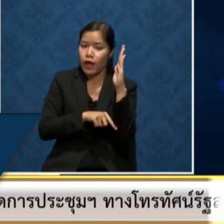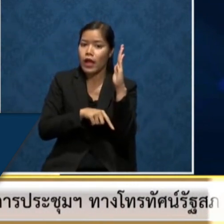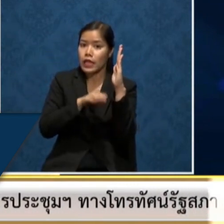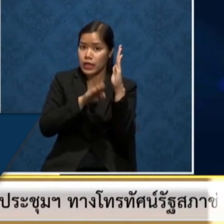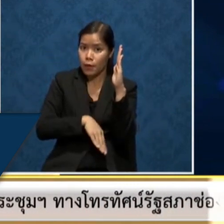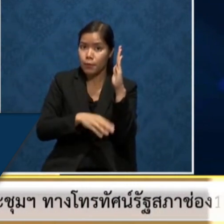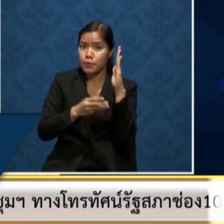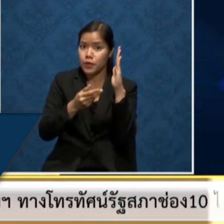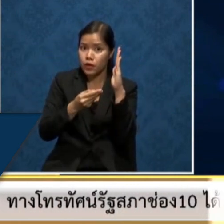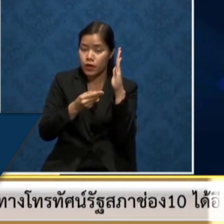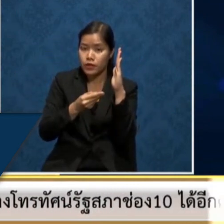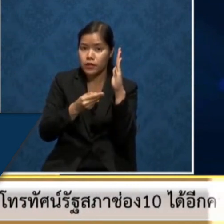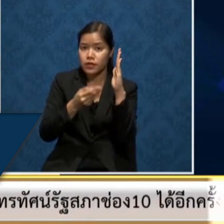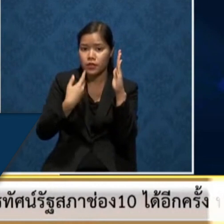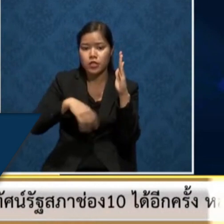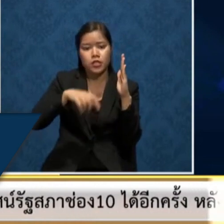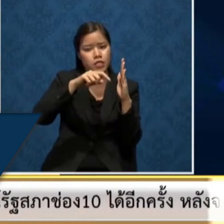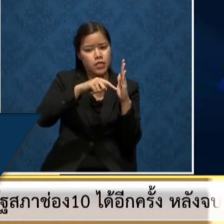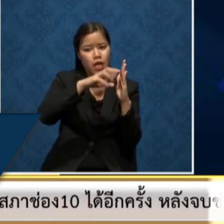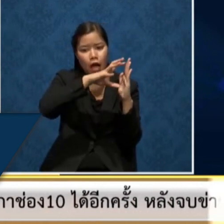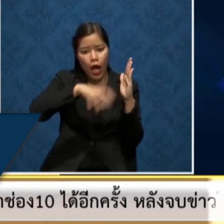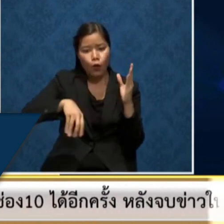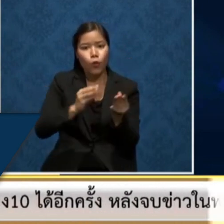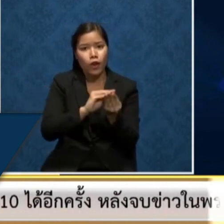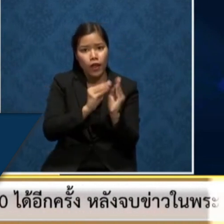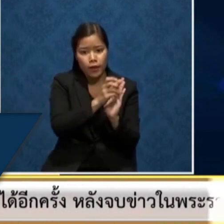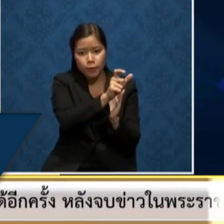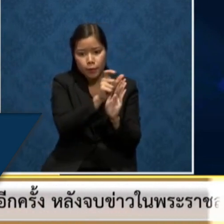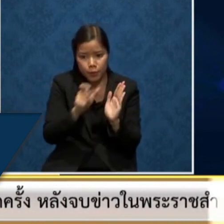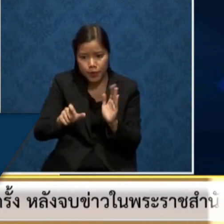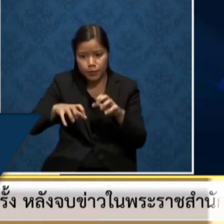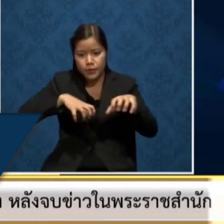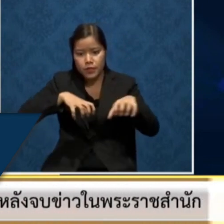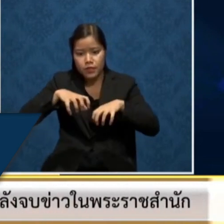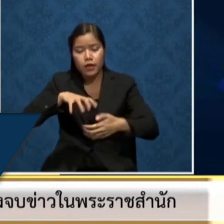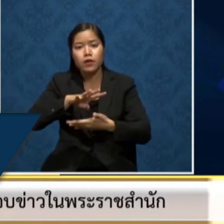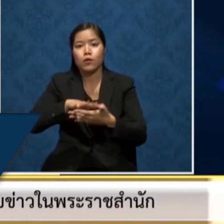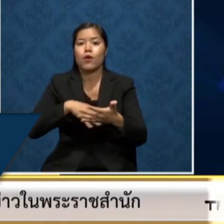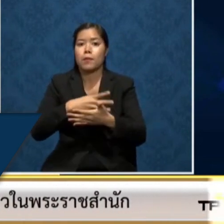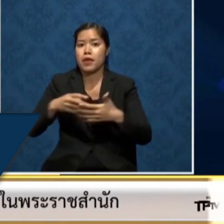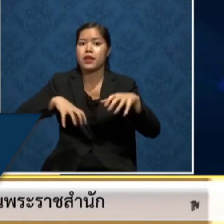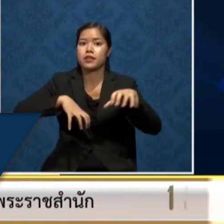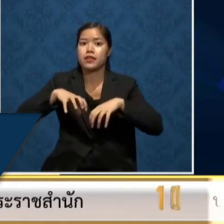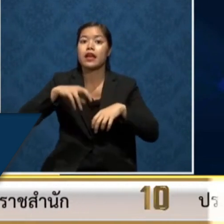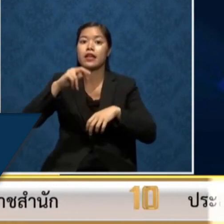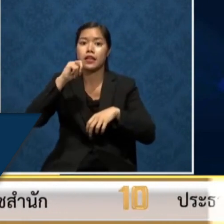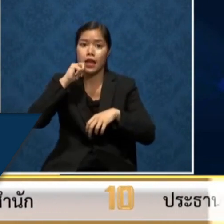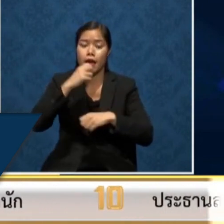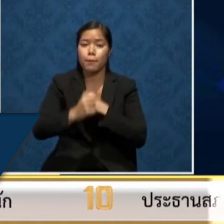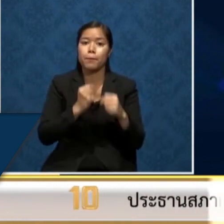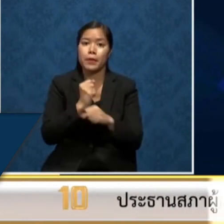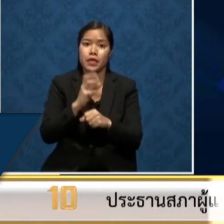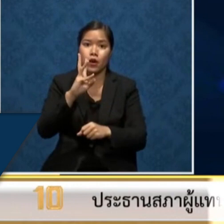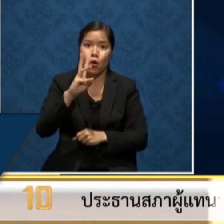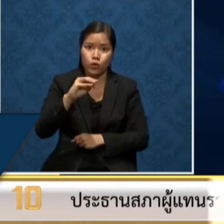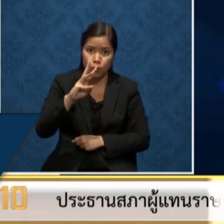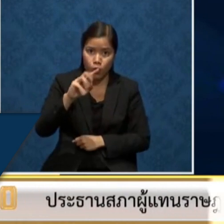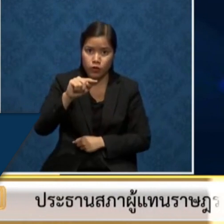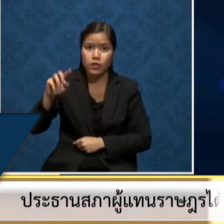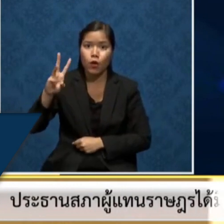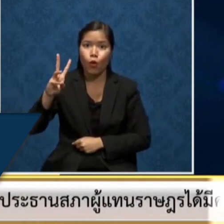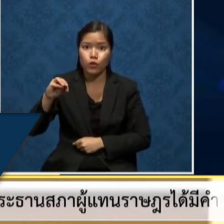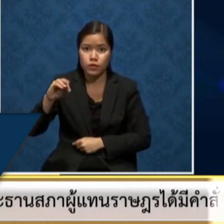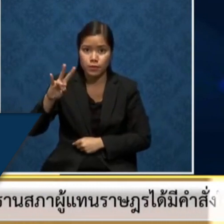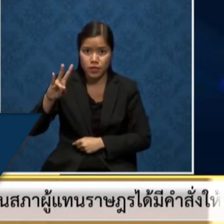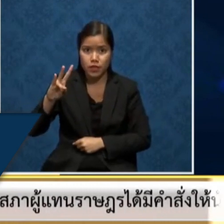วางแผนการบริหารจัดการน้ำในปี2566ถึงปี2567โดยคาดการณ์